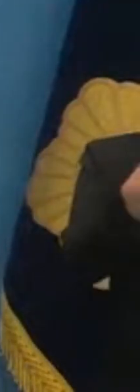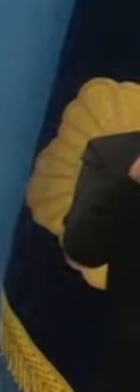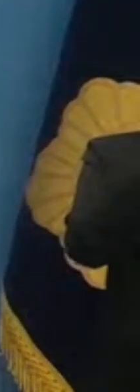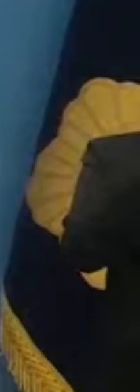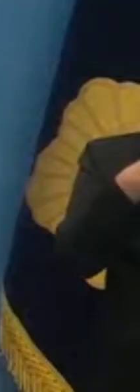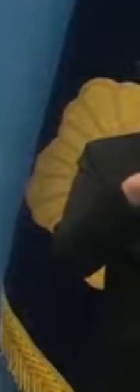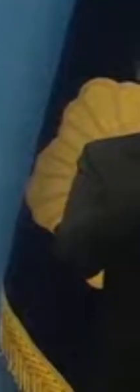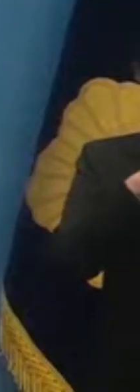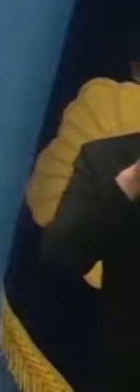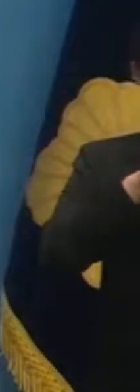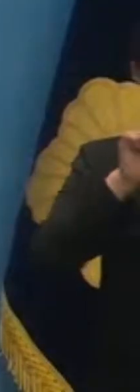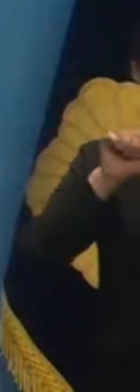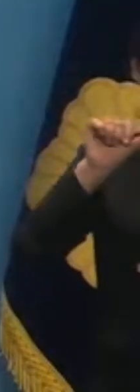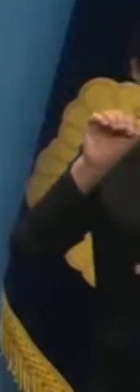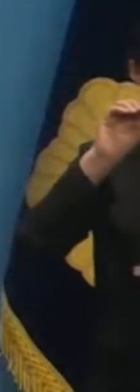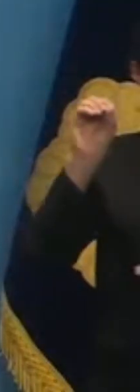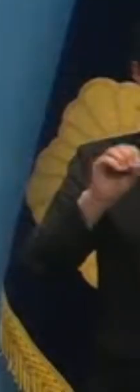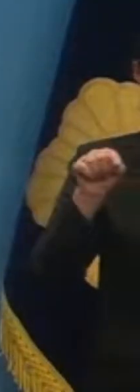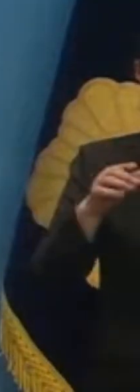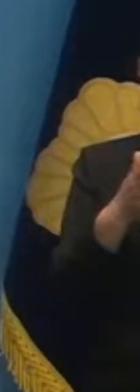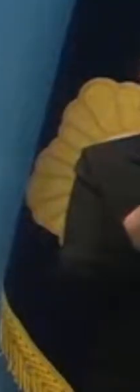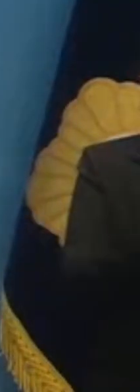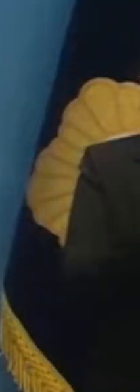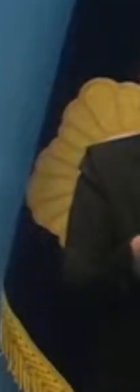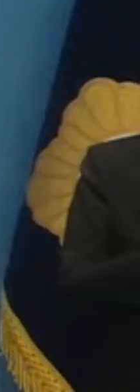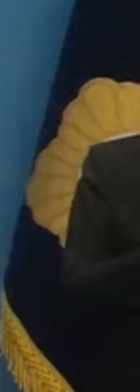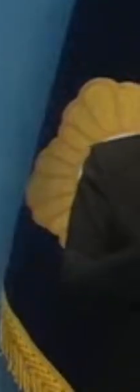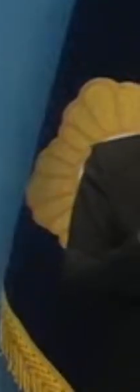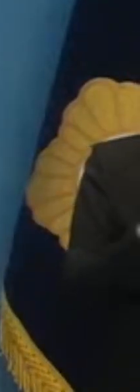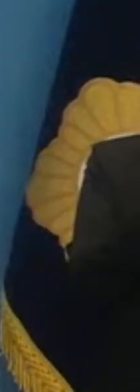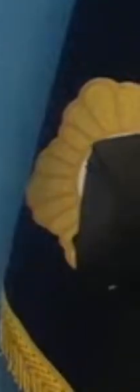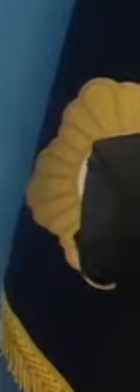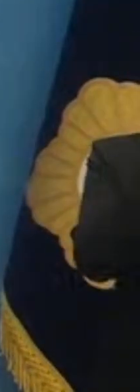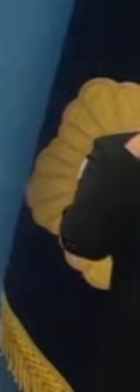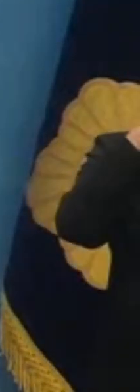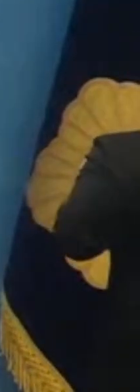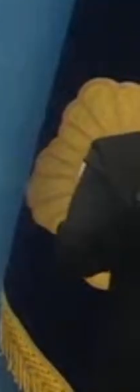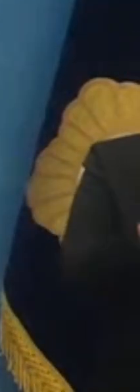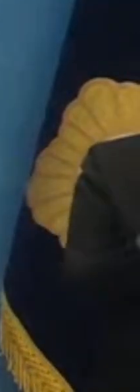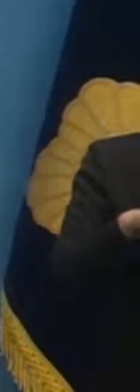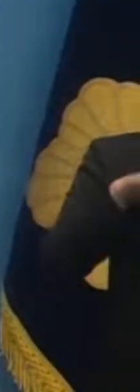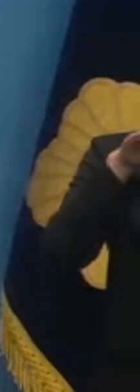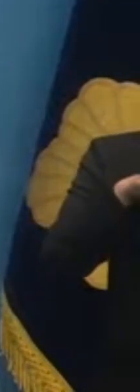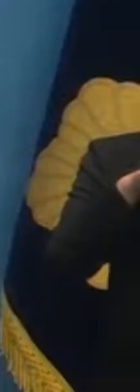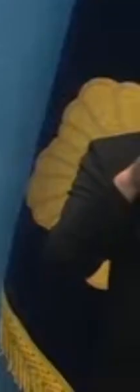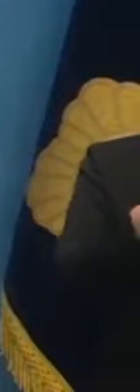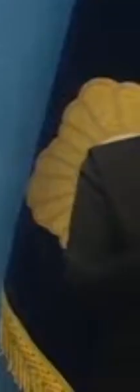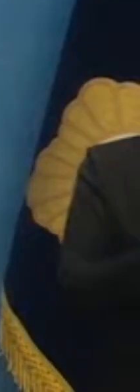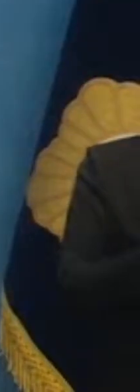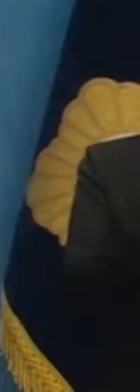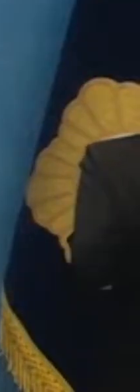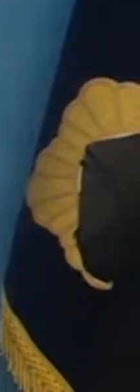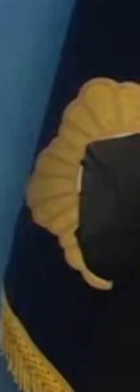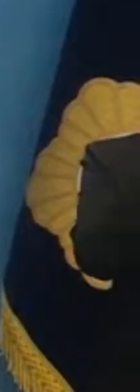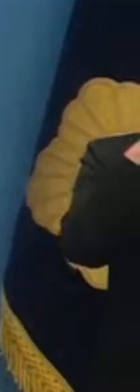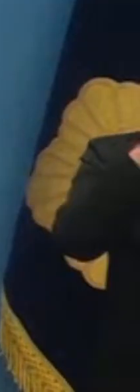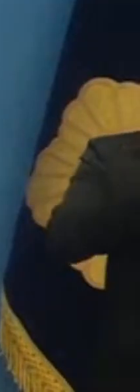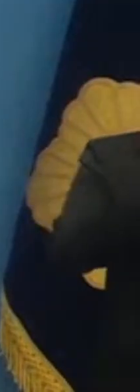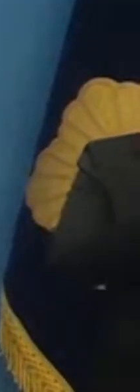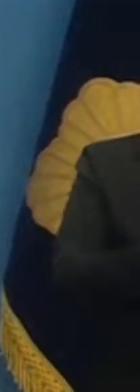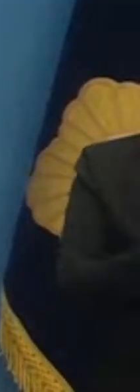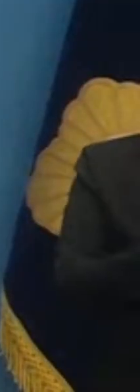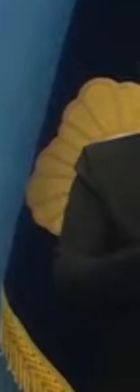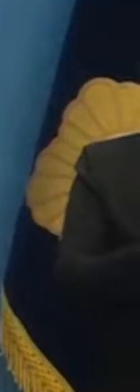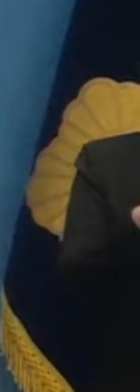마이너스 4.8%이며 두 후보 간 서울지역 격차는 6.5%포인트로 통계적으로 서울지역은 오차 범위